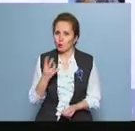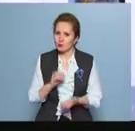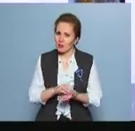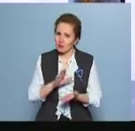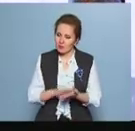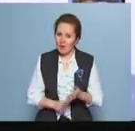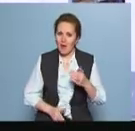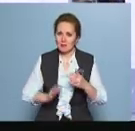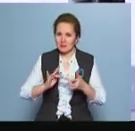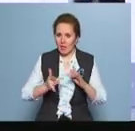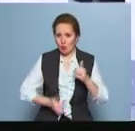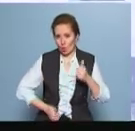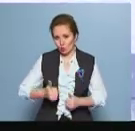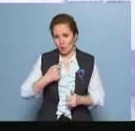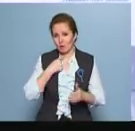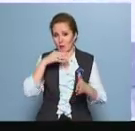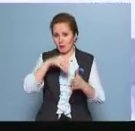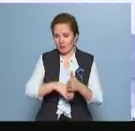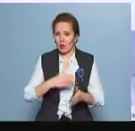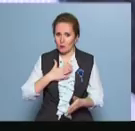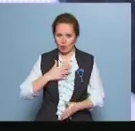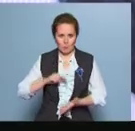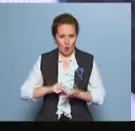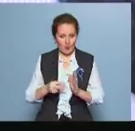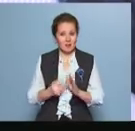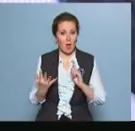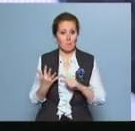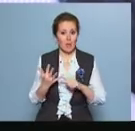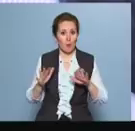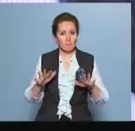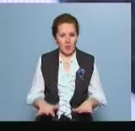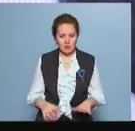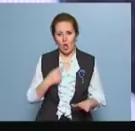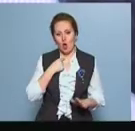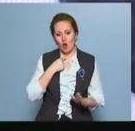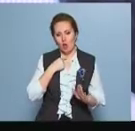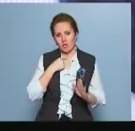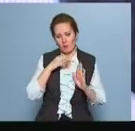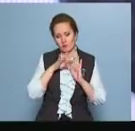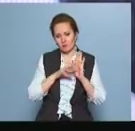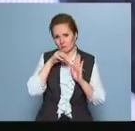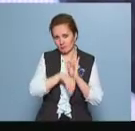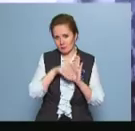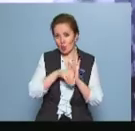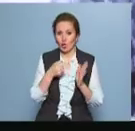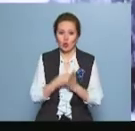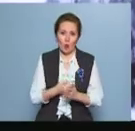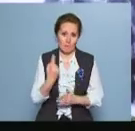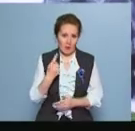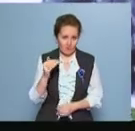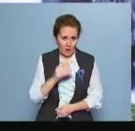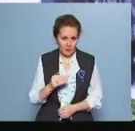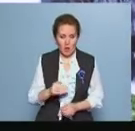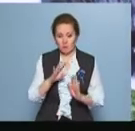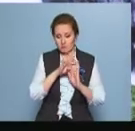сайте конкурса и проголосовать. Наш проект уже на 5-м месте рейтинга. Голосование продлится до 1 февраля. А проекты, вошедшие в топ-10,